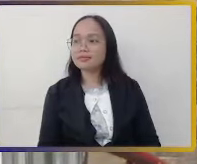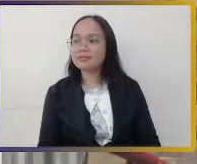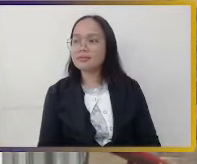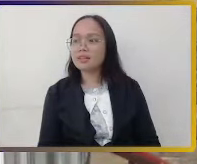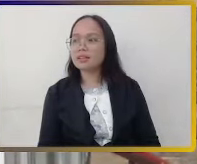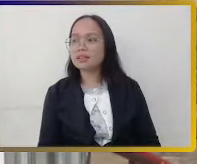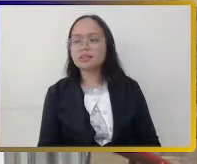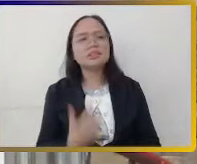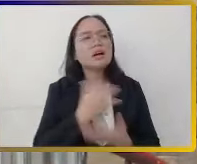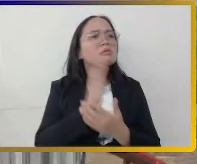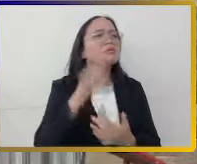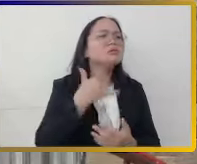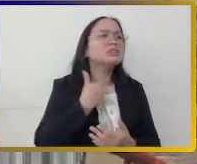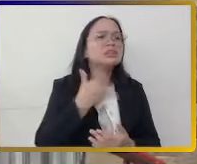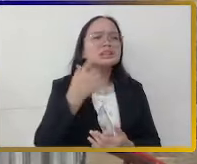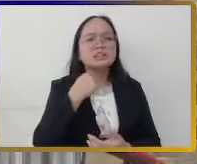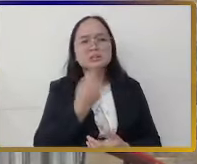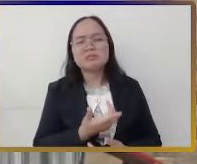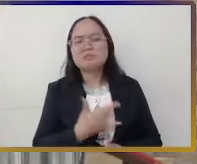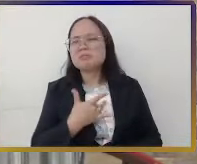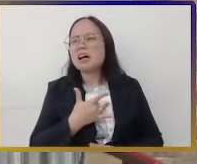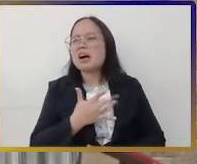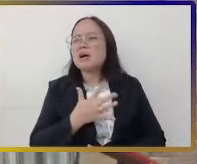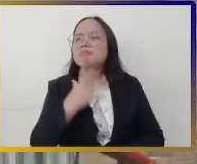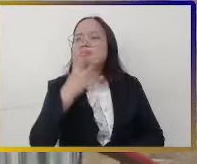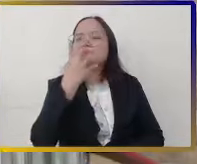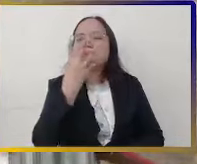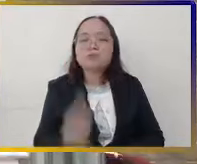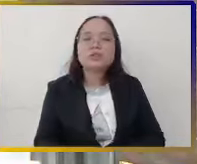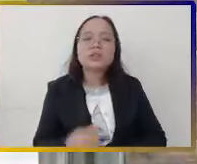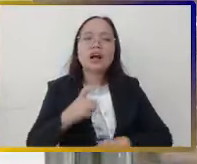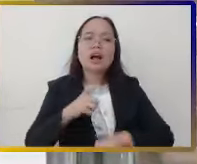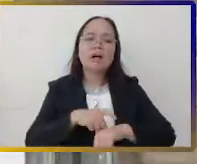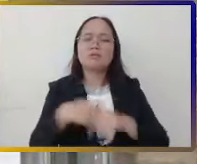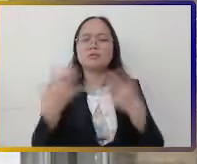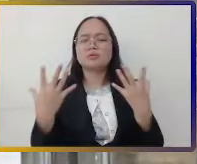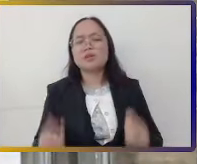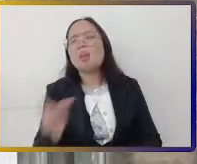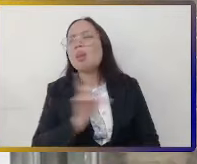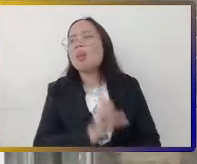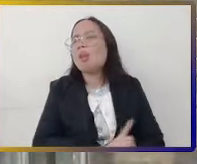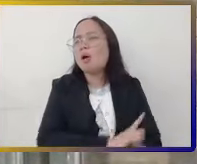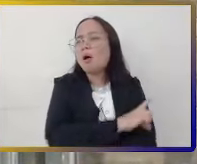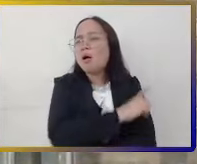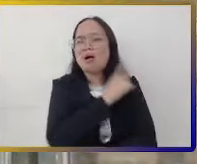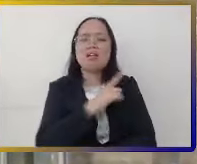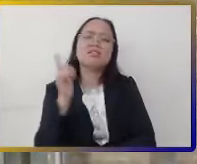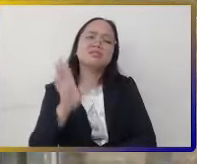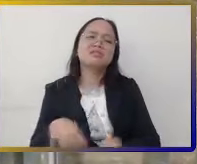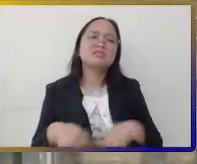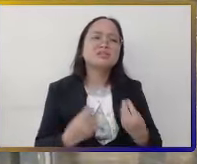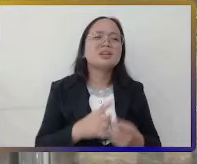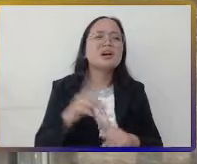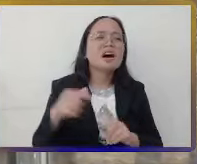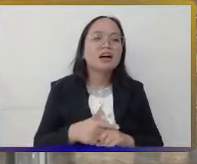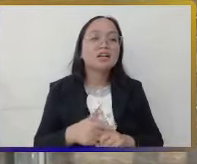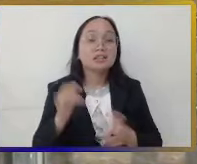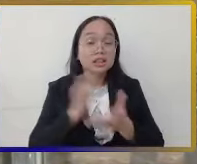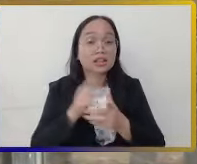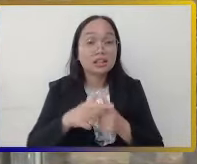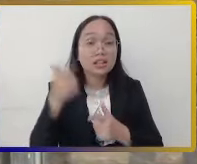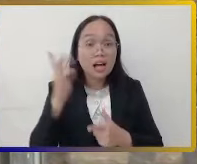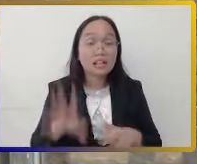Yung iba naiinip na magkaasawa. Natatagalan silang tagal naman. Kailan kaya ibibigay ng Panginoon? Ibinigay nga sa iyo ng